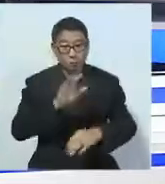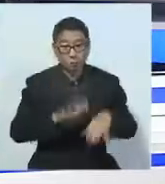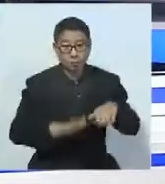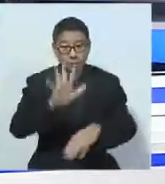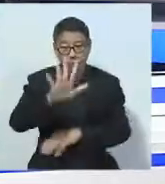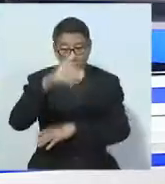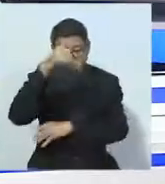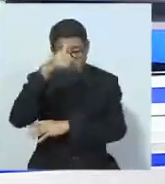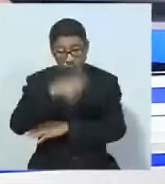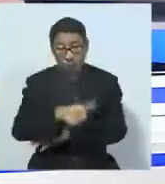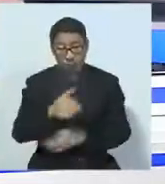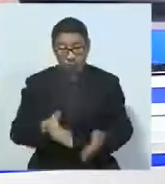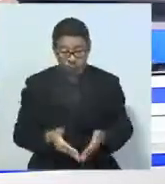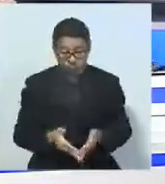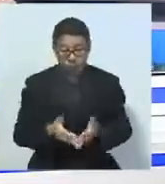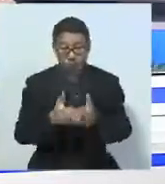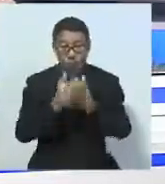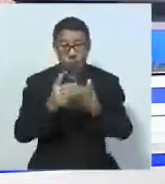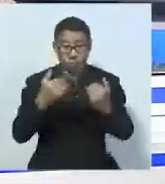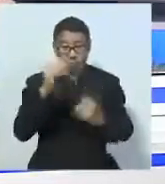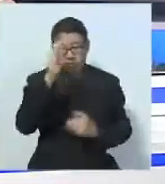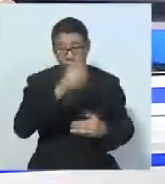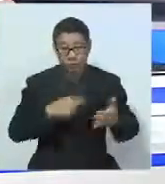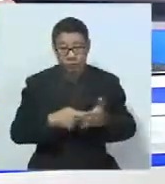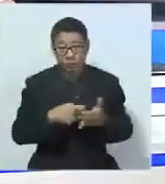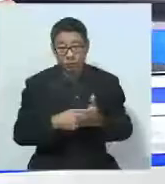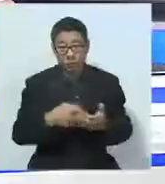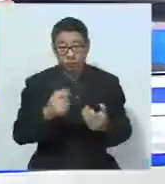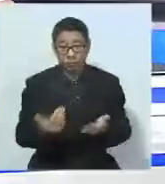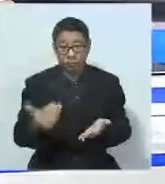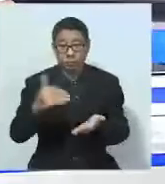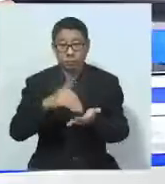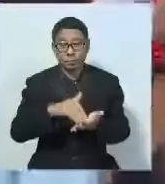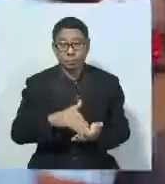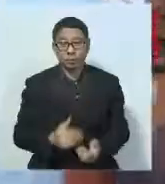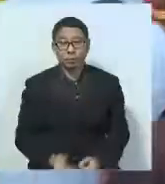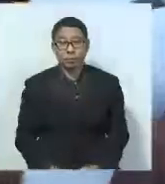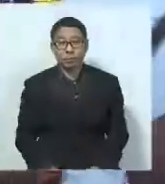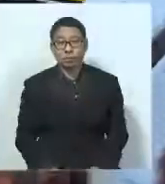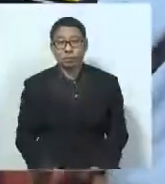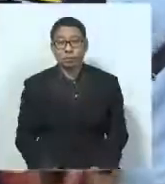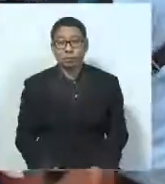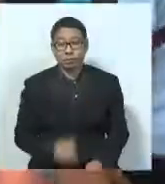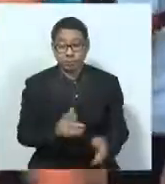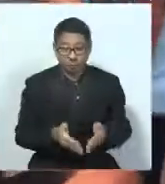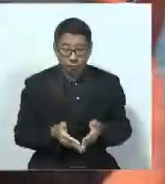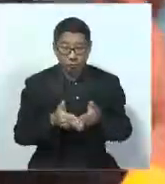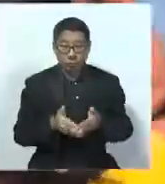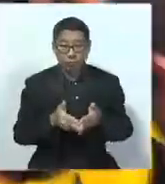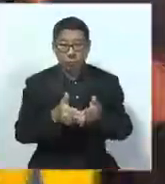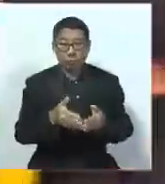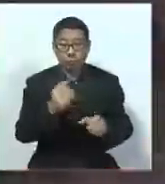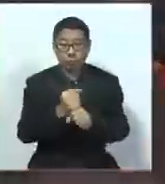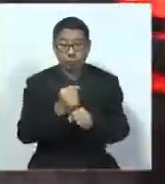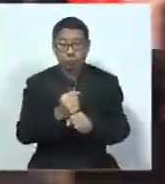5วันในการยกพ้นน้ำก่อนตรวจสอบหาสาเหตุอย่างละเอียดอีกครั้งหนึ่งนะคะการกู้เรือฟินิกซ์ดำเ